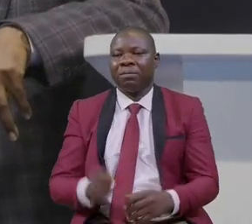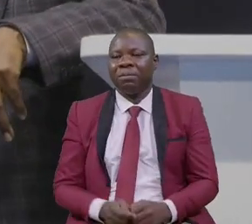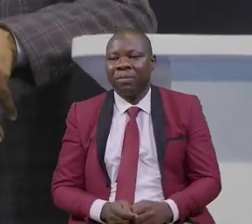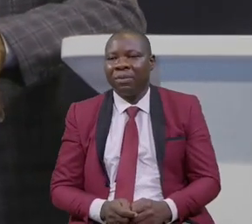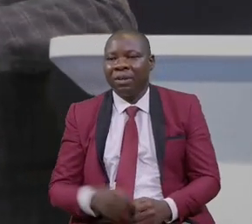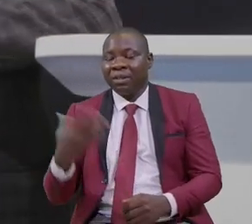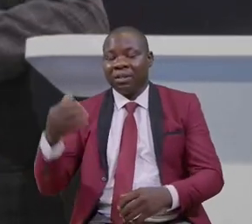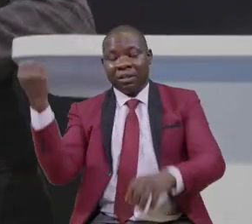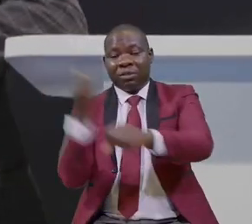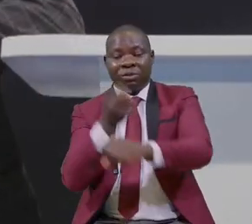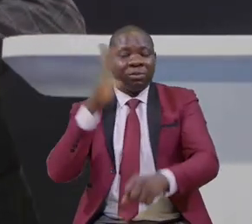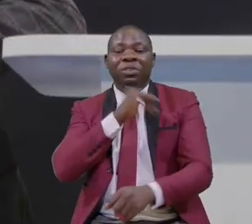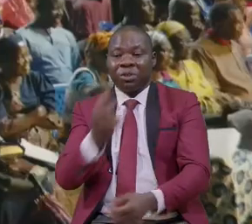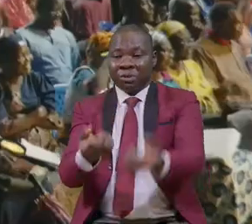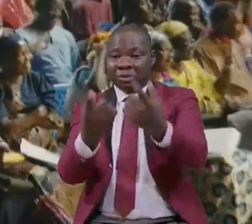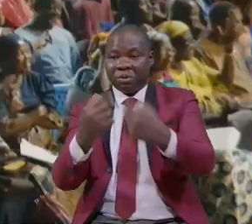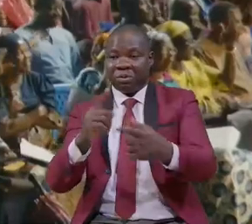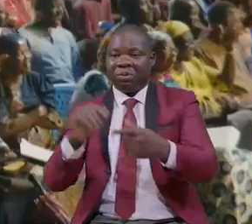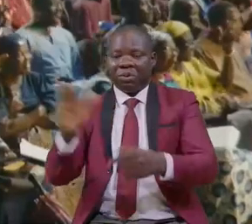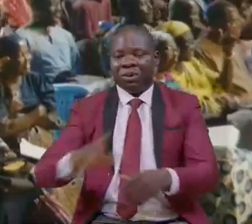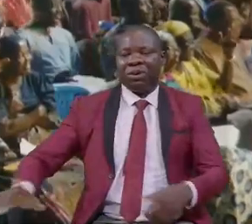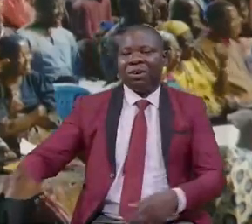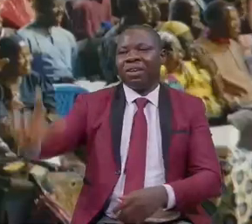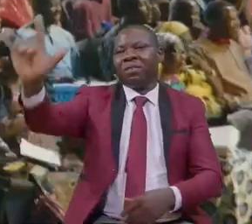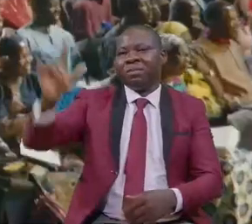Leur pierre ne peut pas atteindre ton avion.